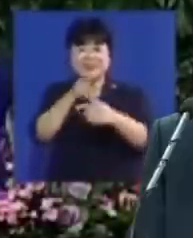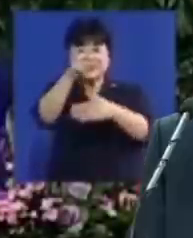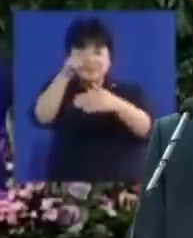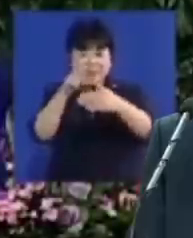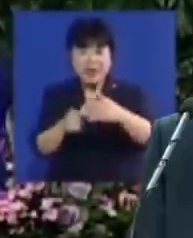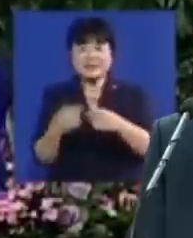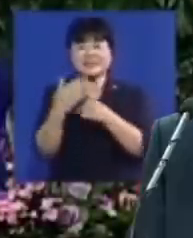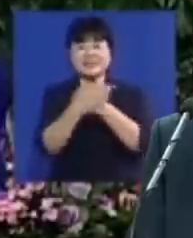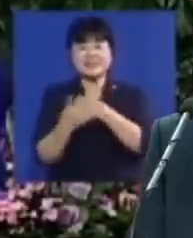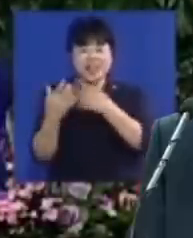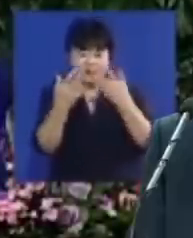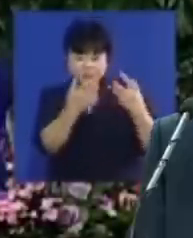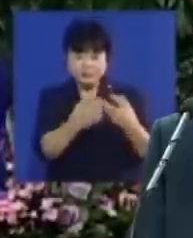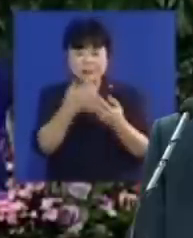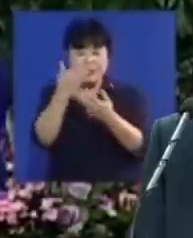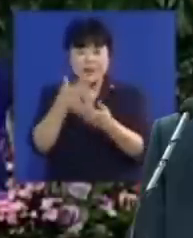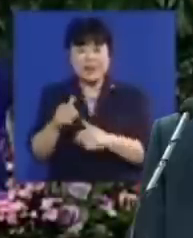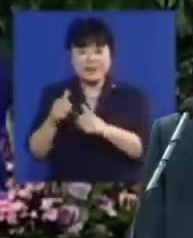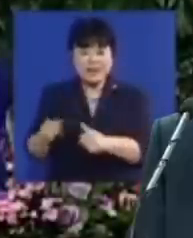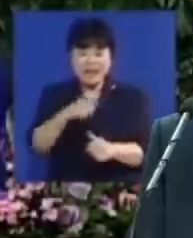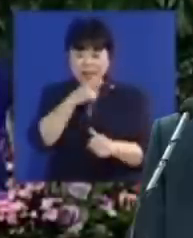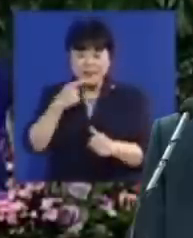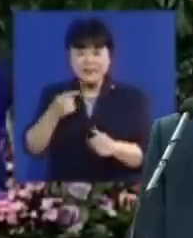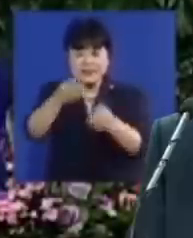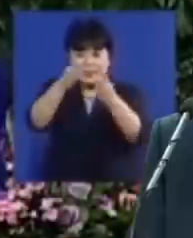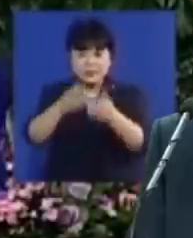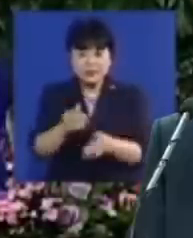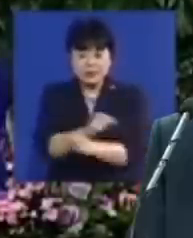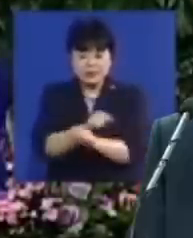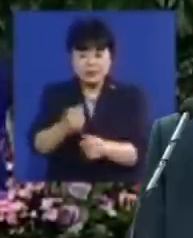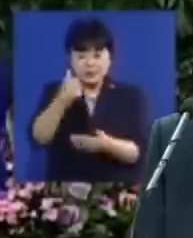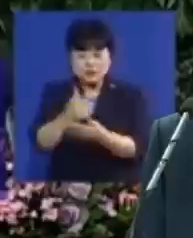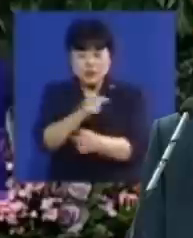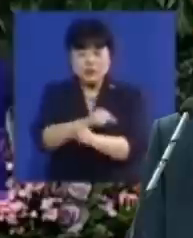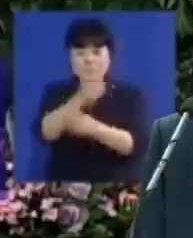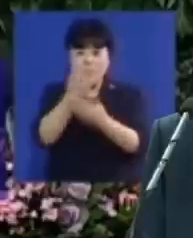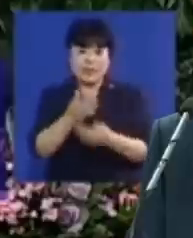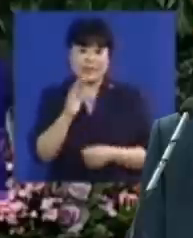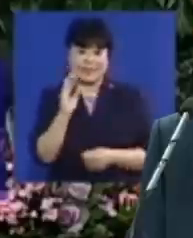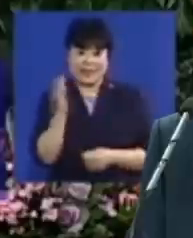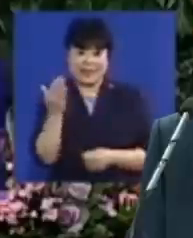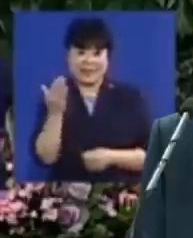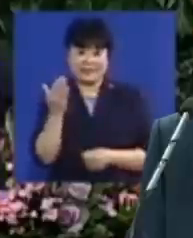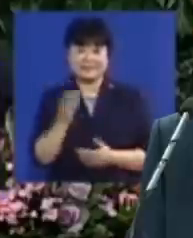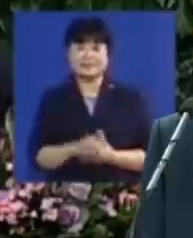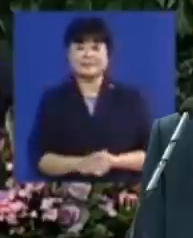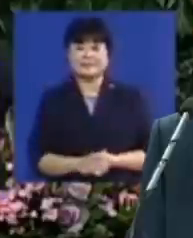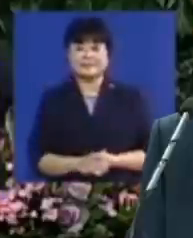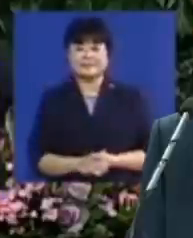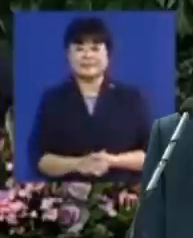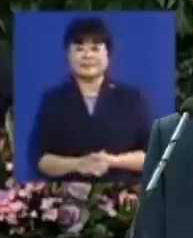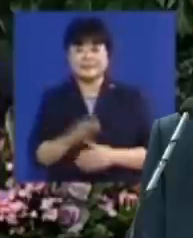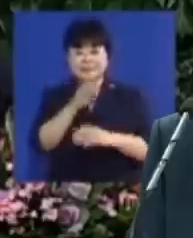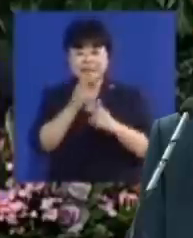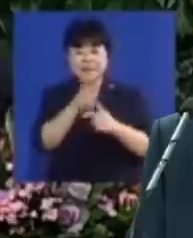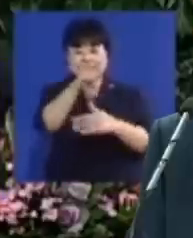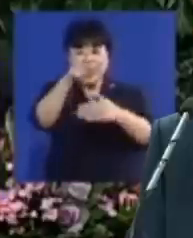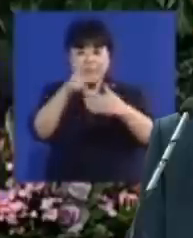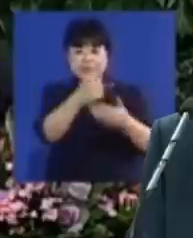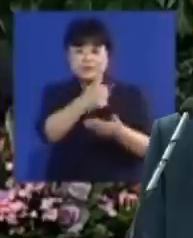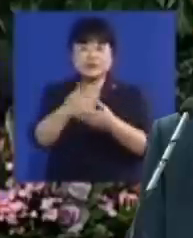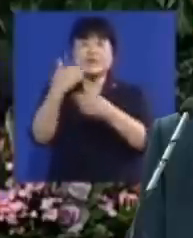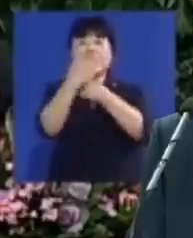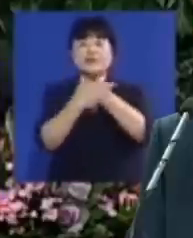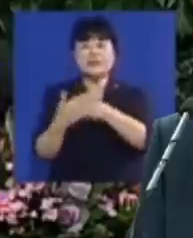그의 은혜의 풍성함을 따라 그의 피로 말미암아 속량곧 죄사함을 받았느니라. 그리스도 안에서 주님의